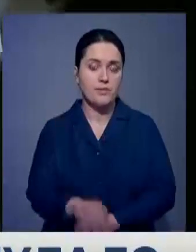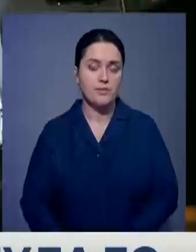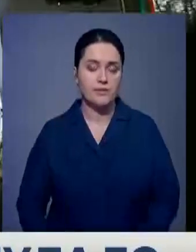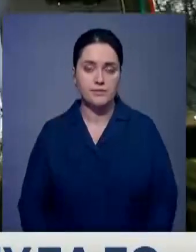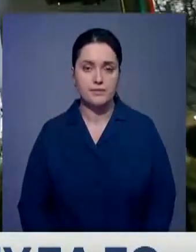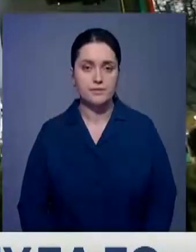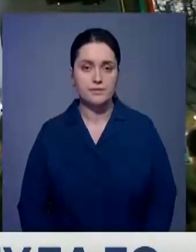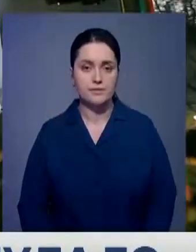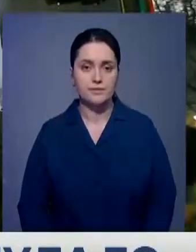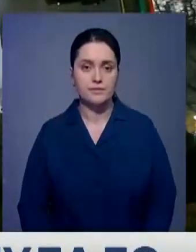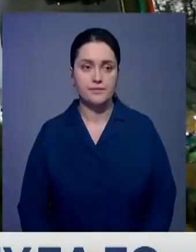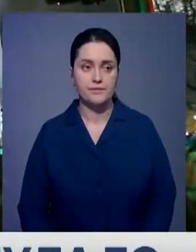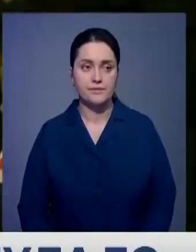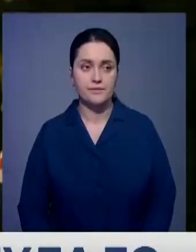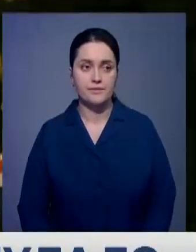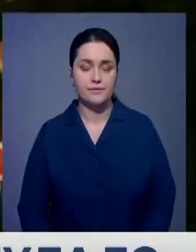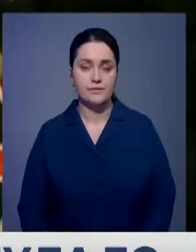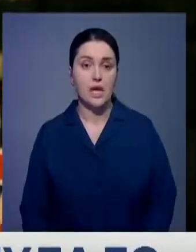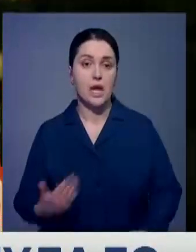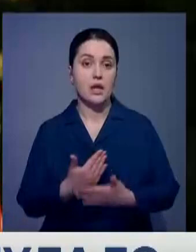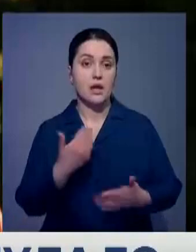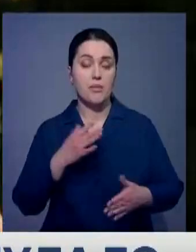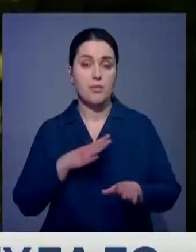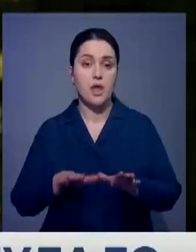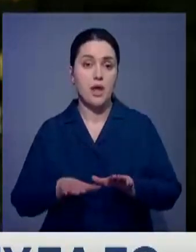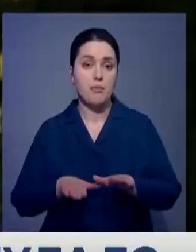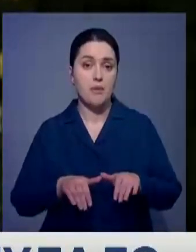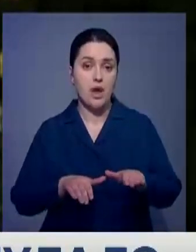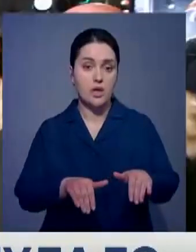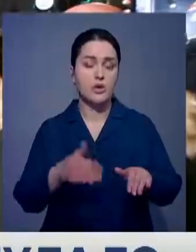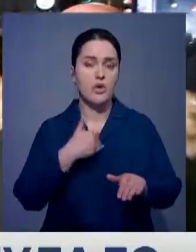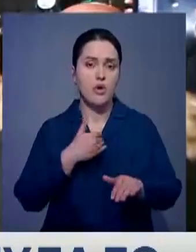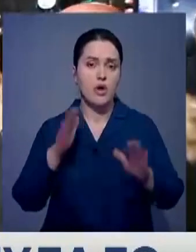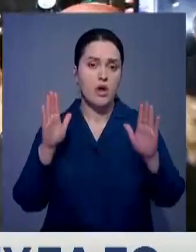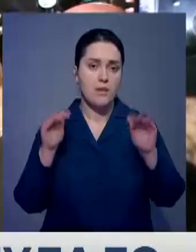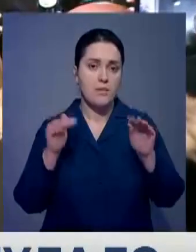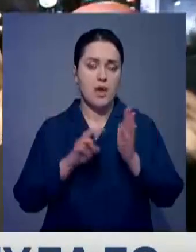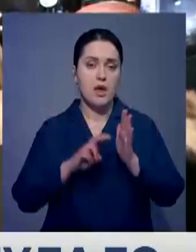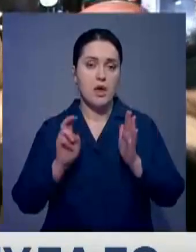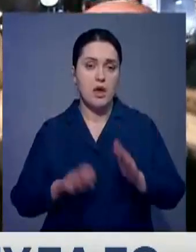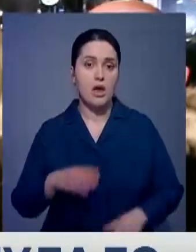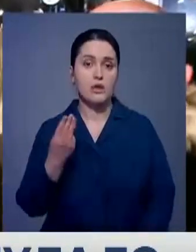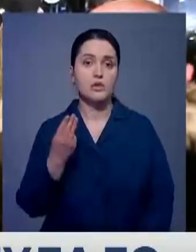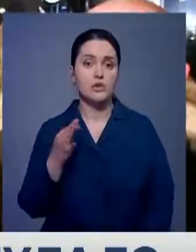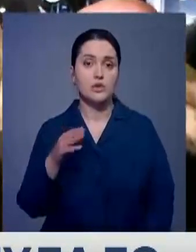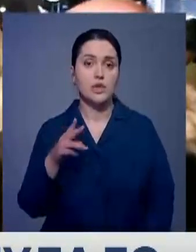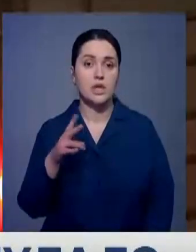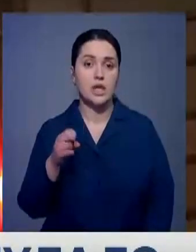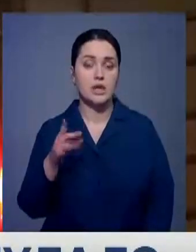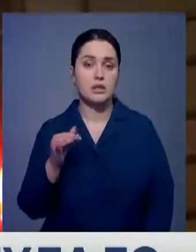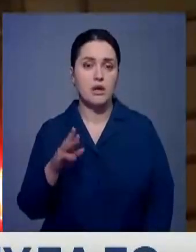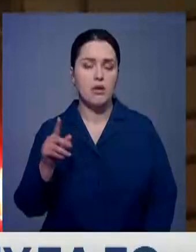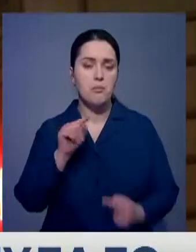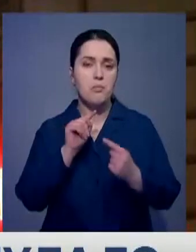Ранее проевропейские демонстранты организовали марш, чтобы как следует проститься с ЕС, а в Шотландии прошли митинги против Brexit.